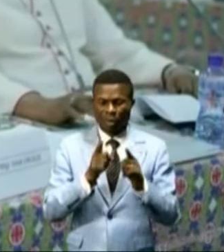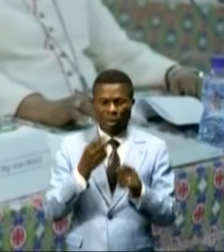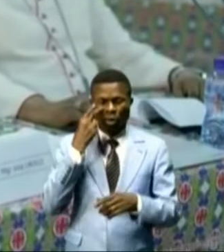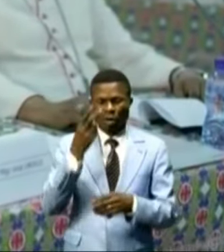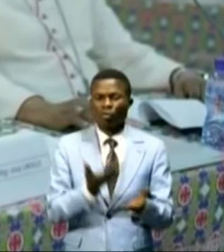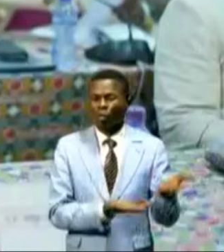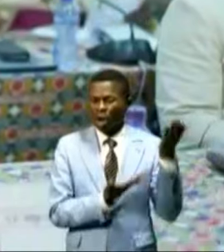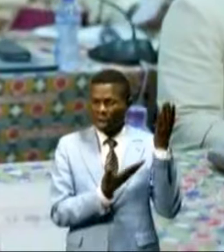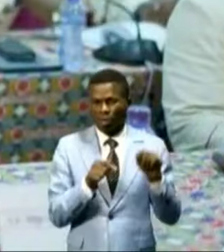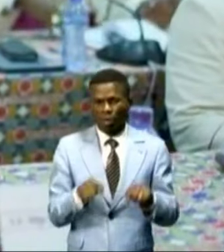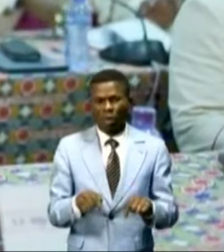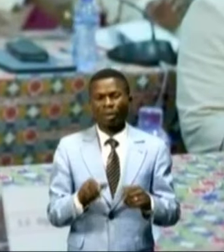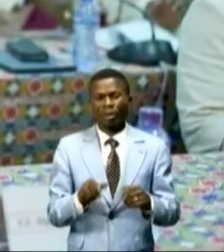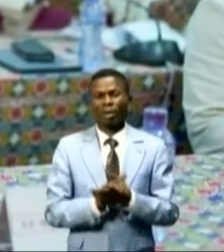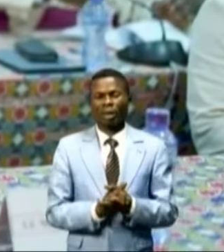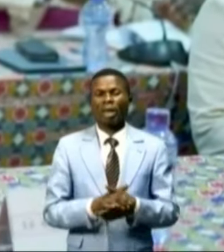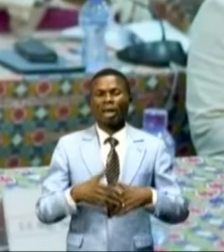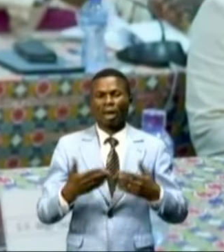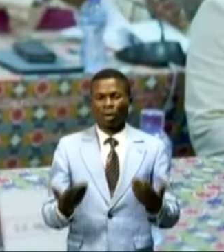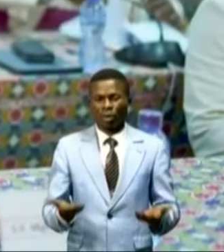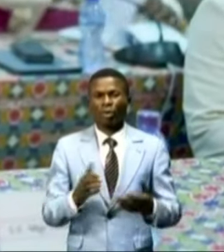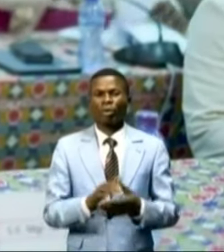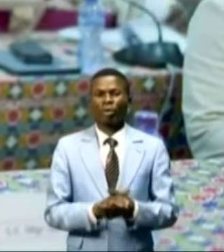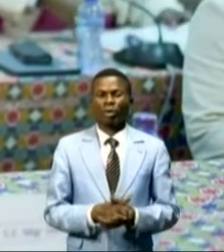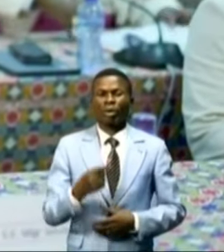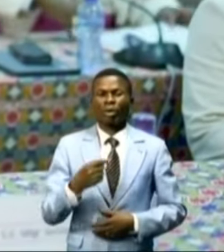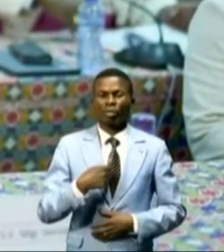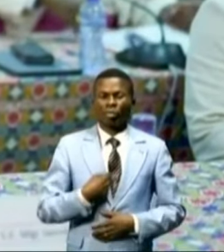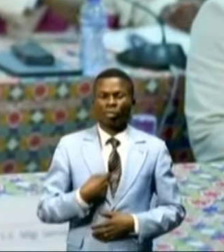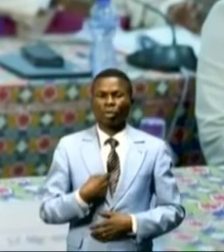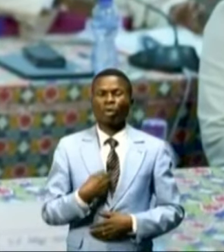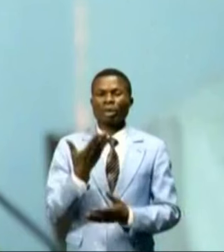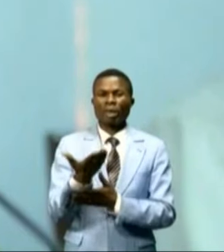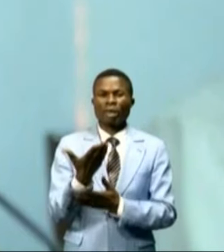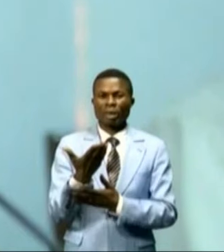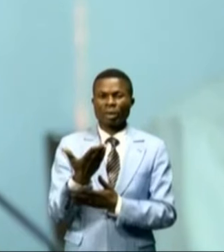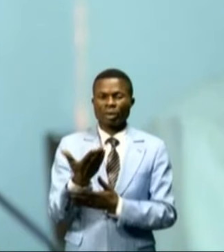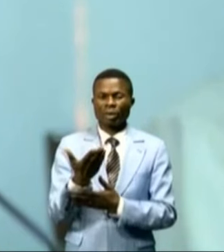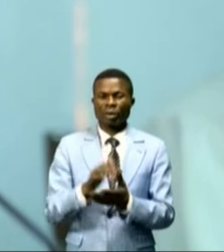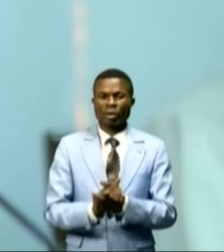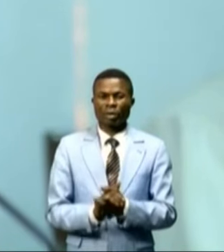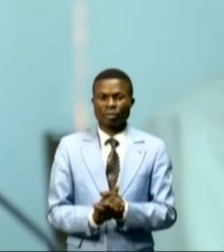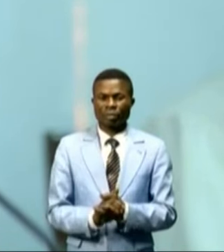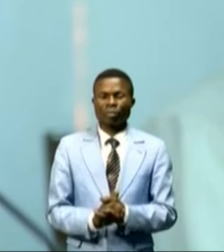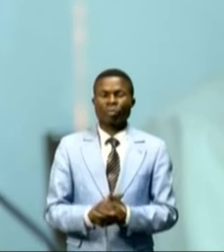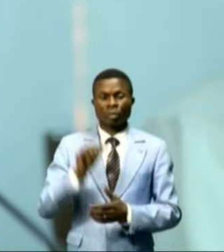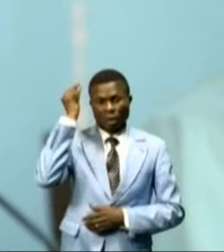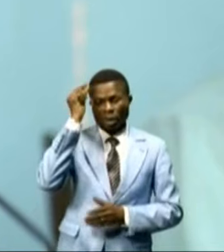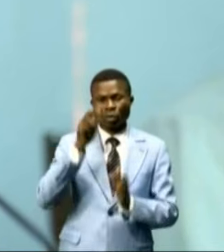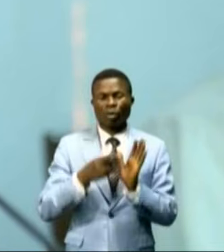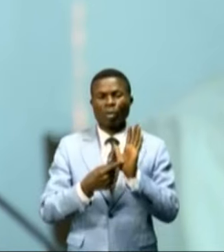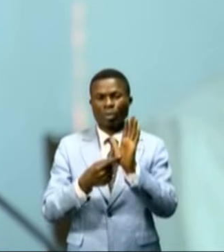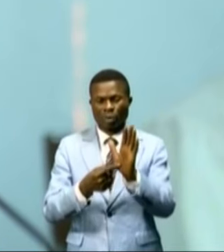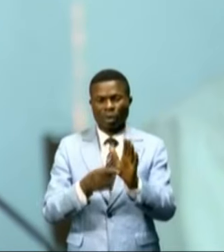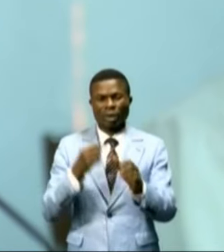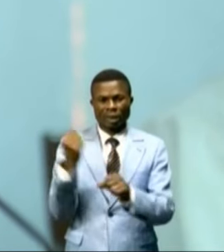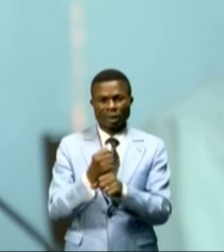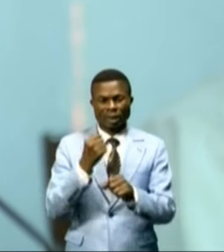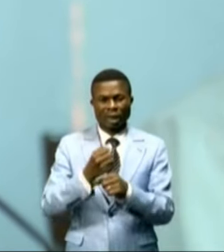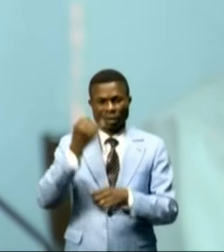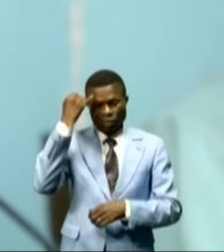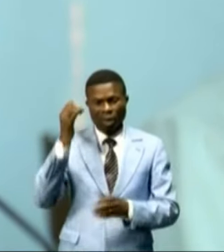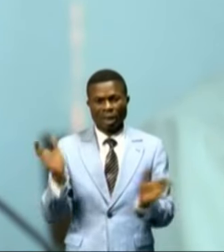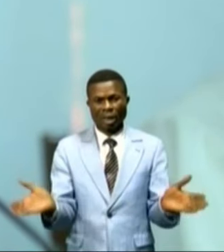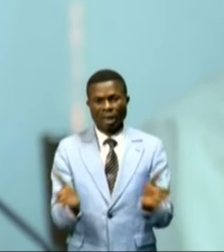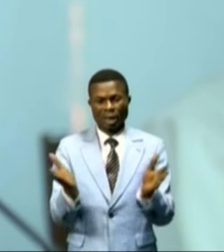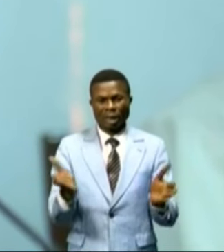important. Ainsi, je voudrais indiquer ici l'entière disposition de mon gouvernement à œuvrer dans le sens d'encourager